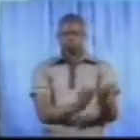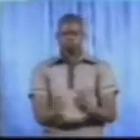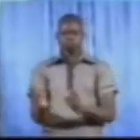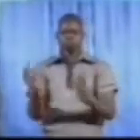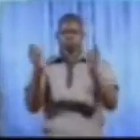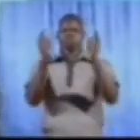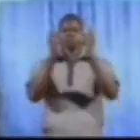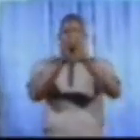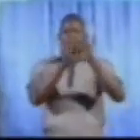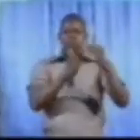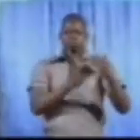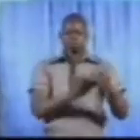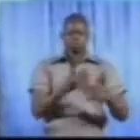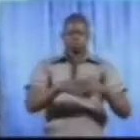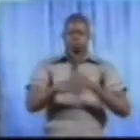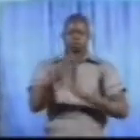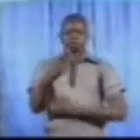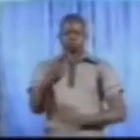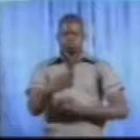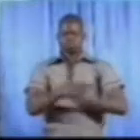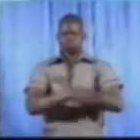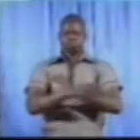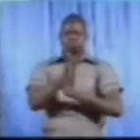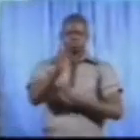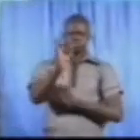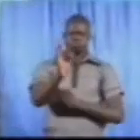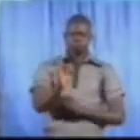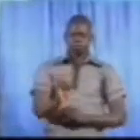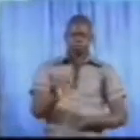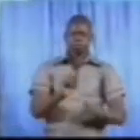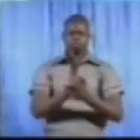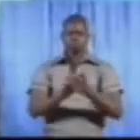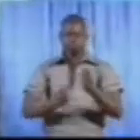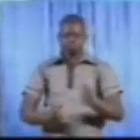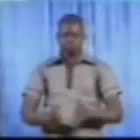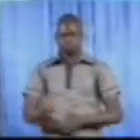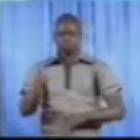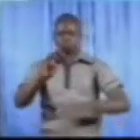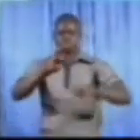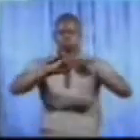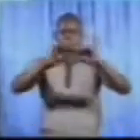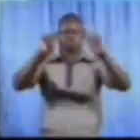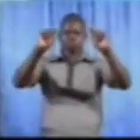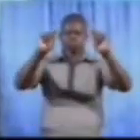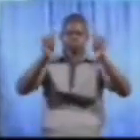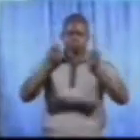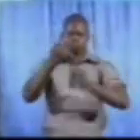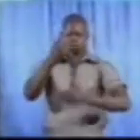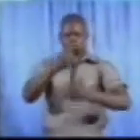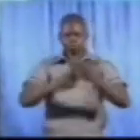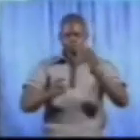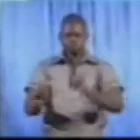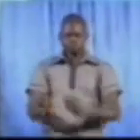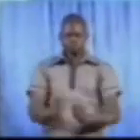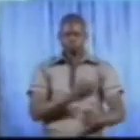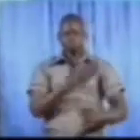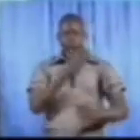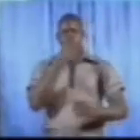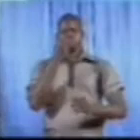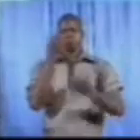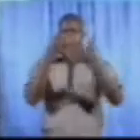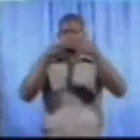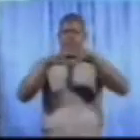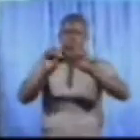de proximité dans les 13 régions du Burkina. Ces tournées sont placées sous le thème « Quelle action pour une meilleure